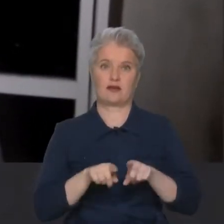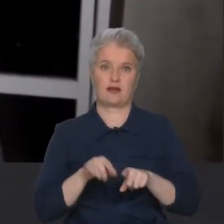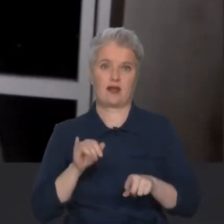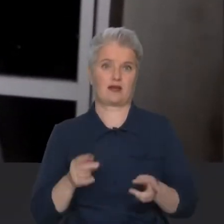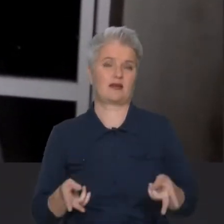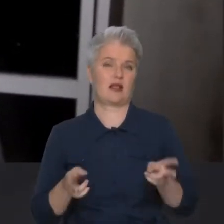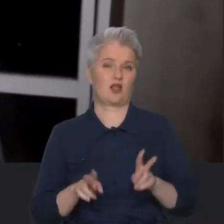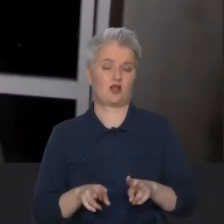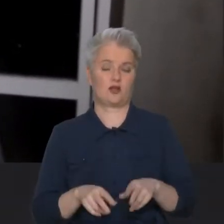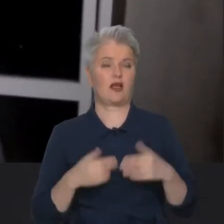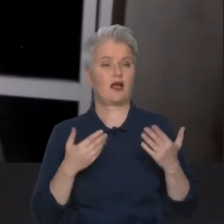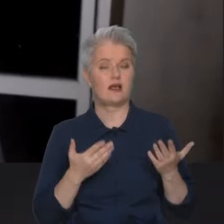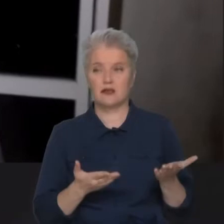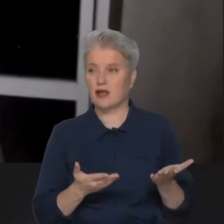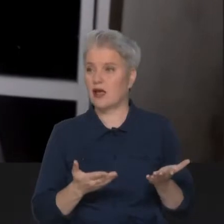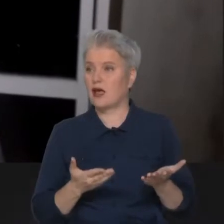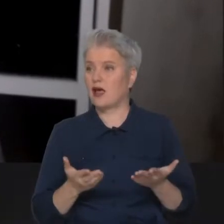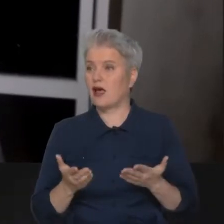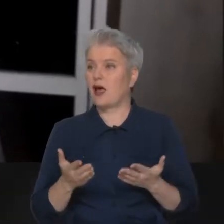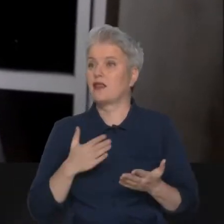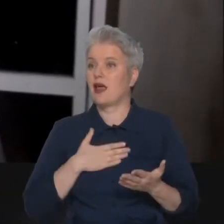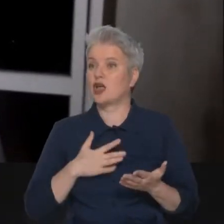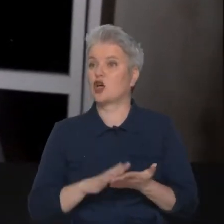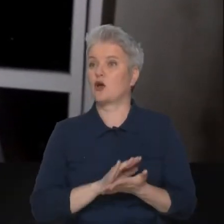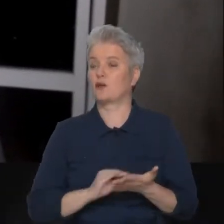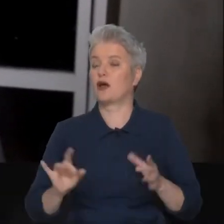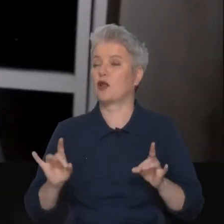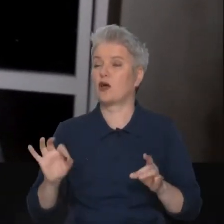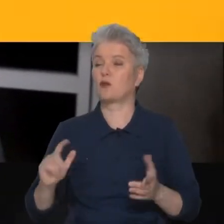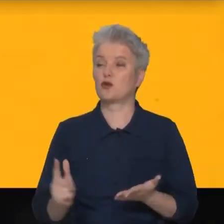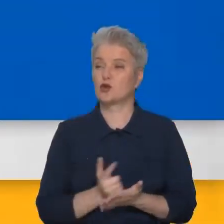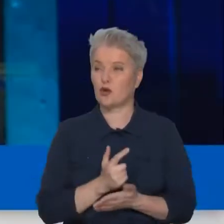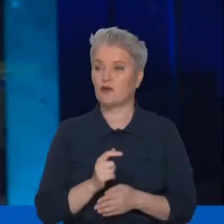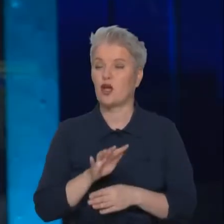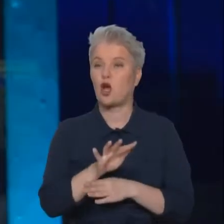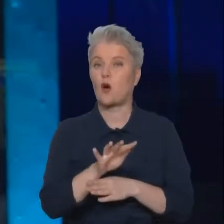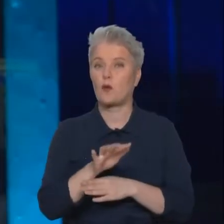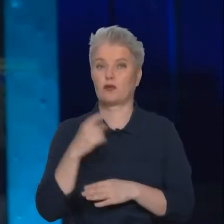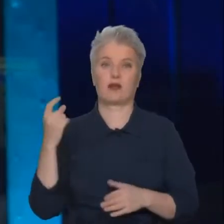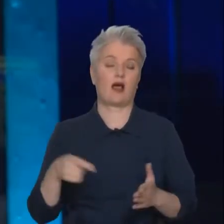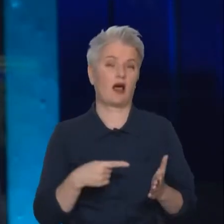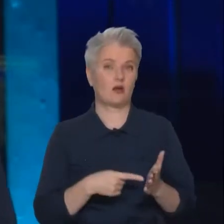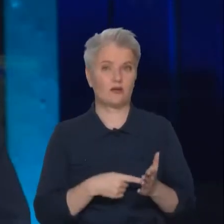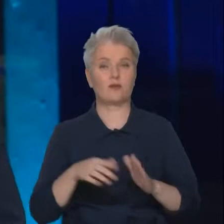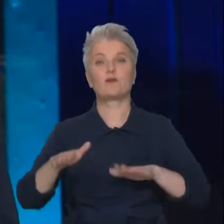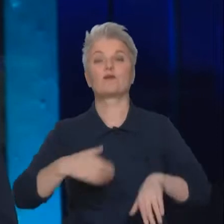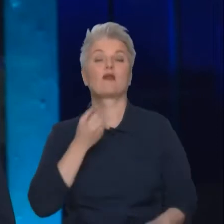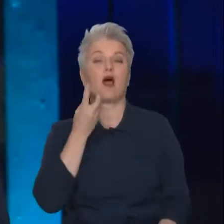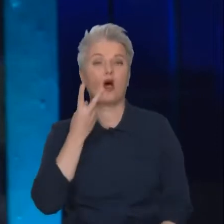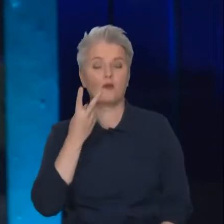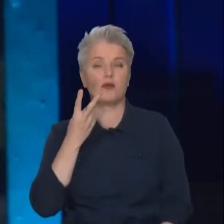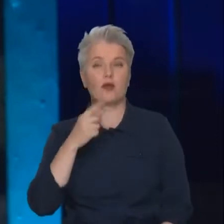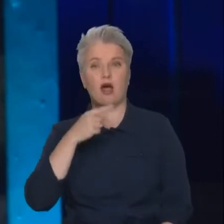інформацію. Це наш В'ячеслав Маврочев розповів про черговий обстріл Харкова. А по обіді окупанти